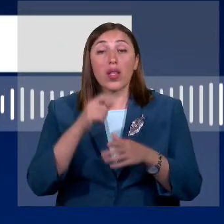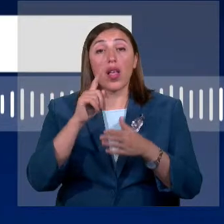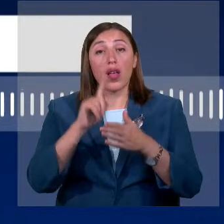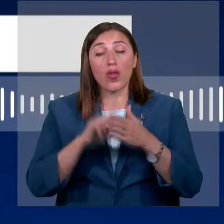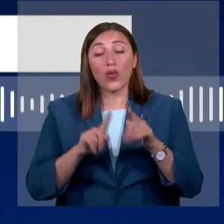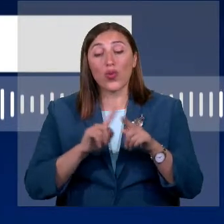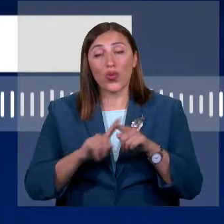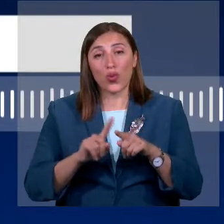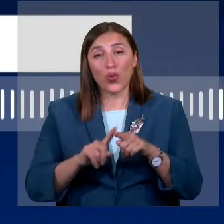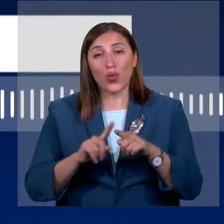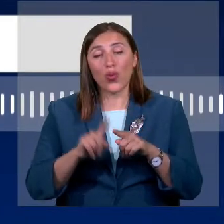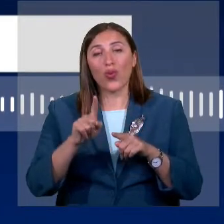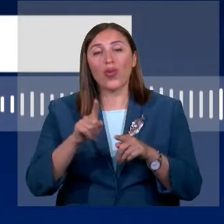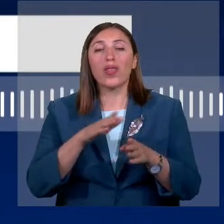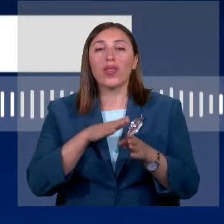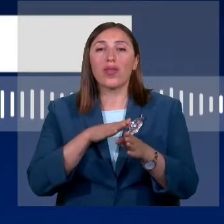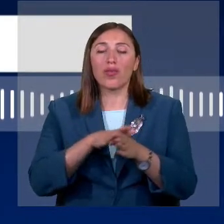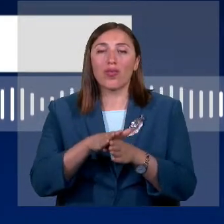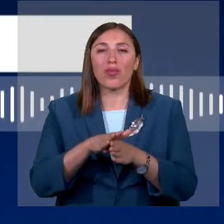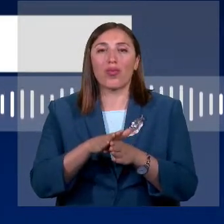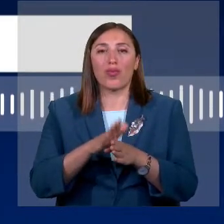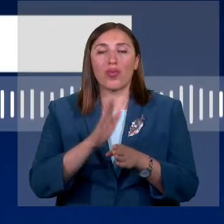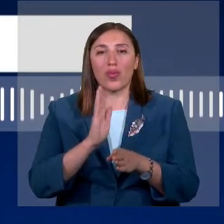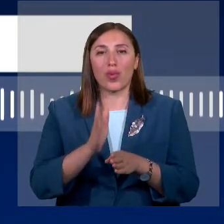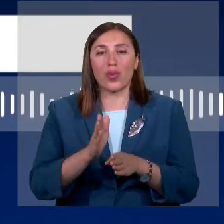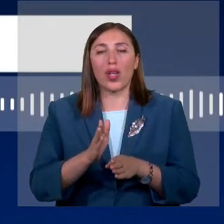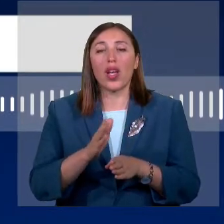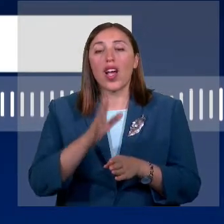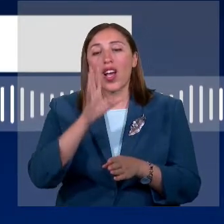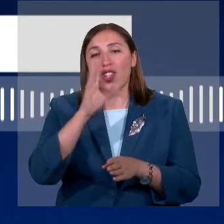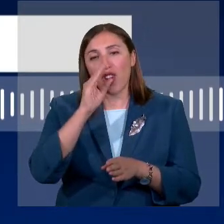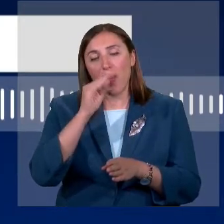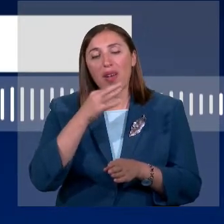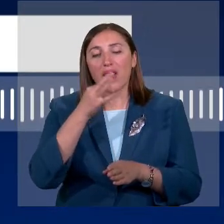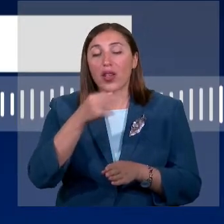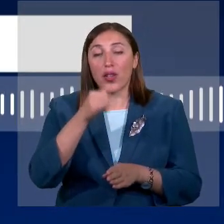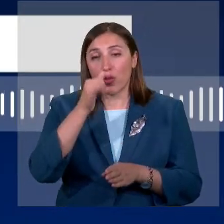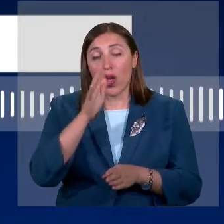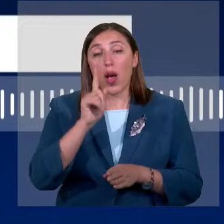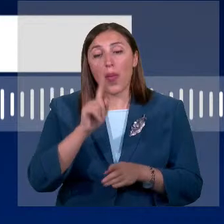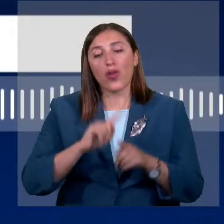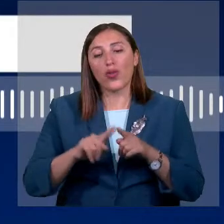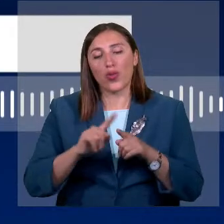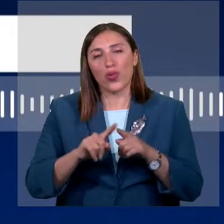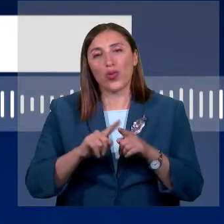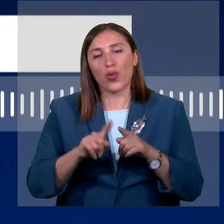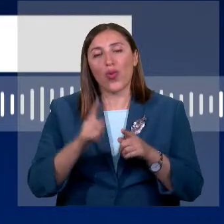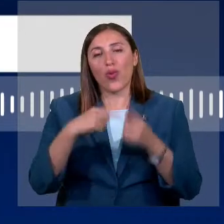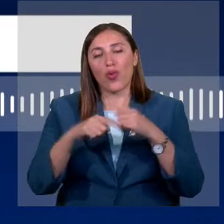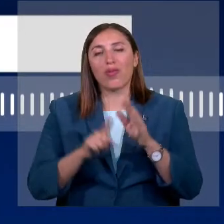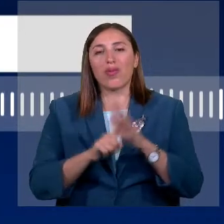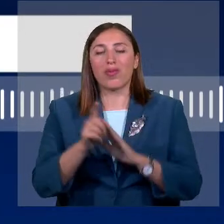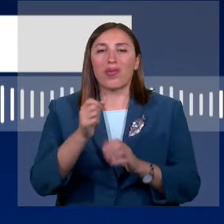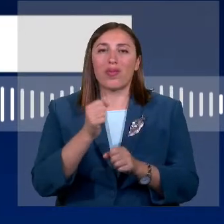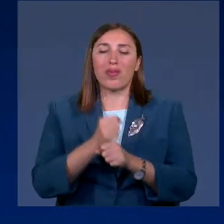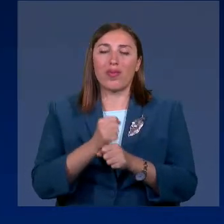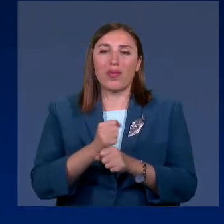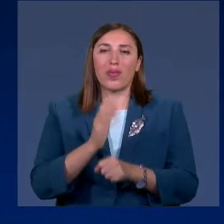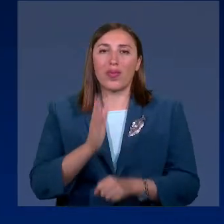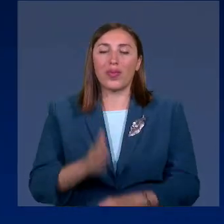շատ շուտով այն իրագործվի։ Ձեզ կմնամ կոնկրետ ժամկետներ նշելուց, բայց հավանականությունը շատ մեծ է, որ շուտով դա տեղի